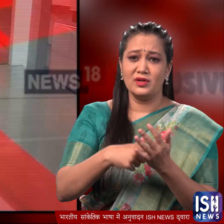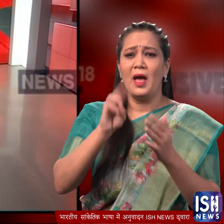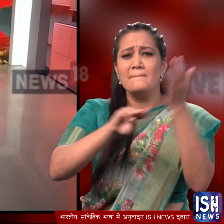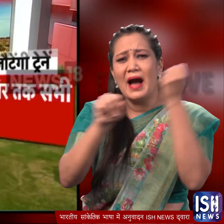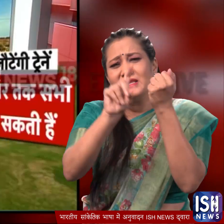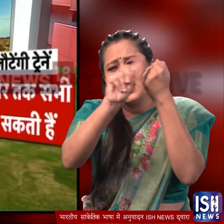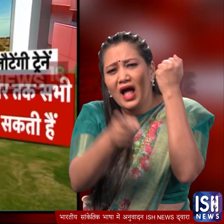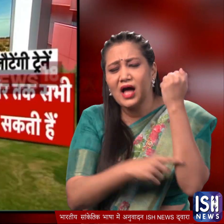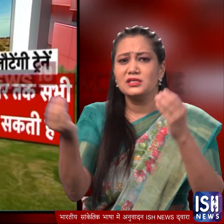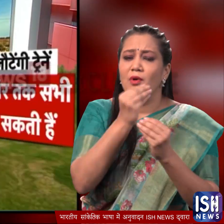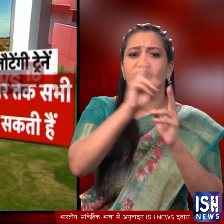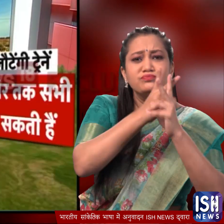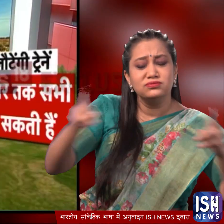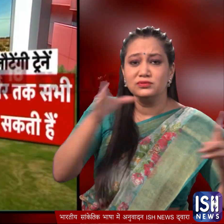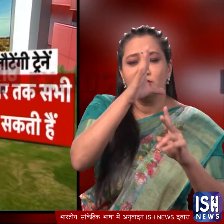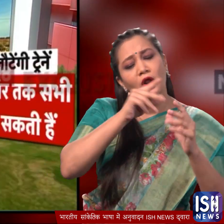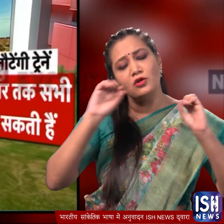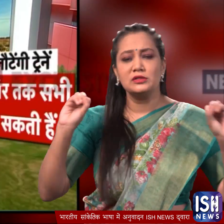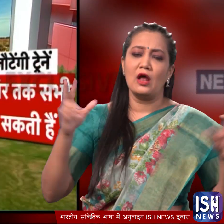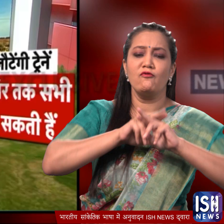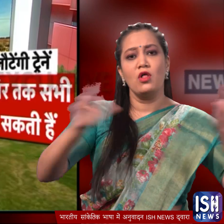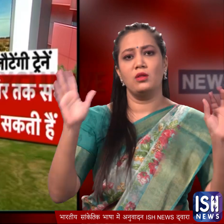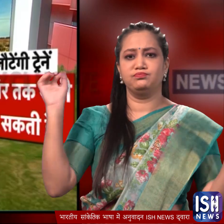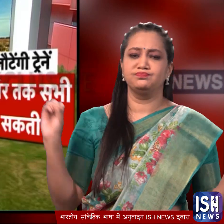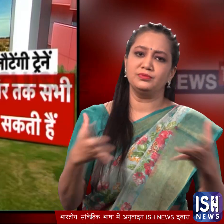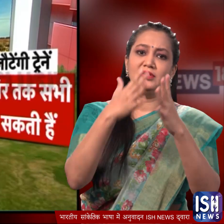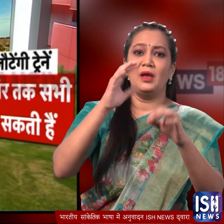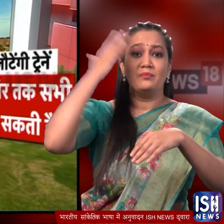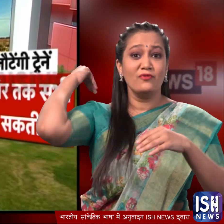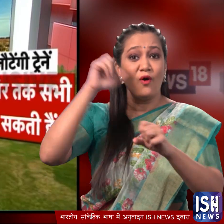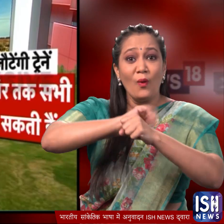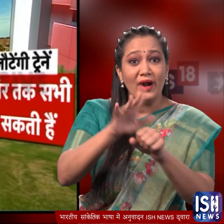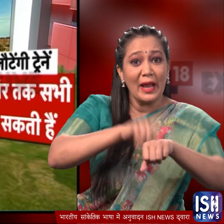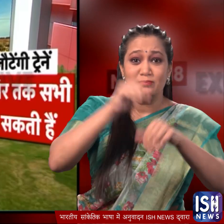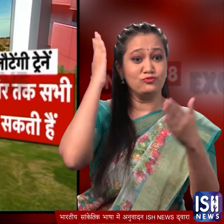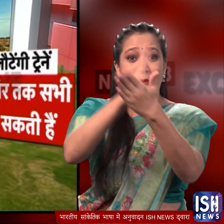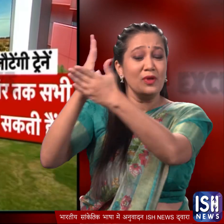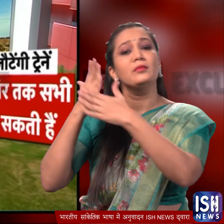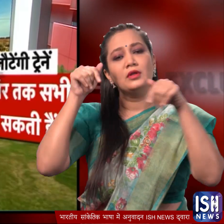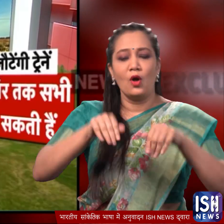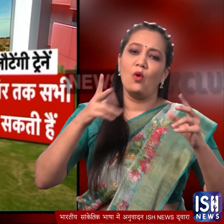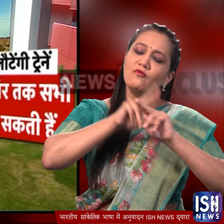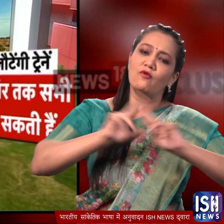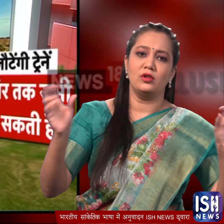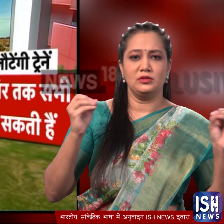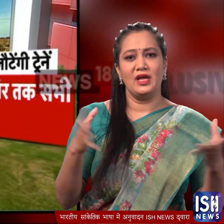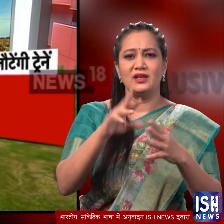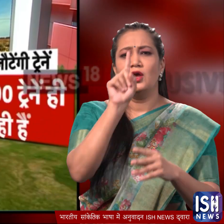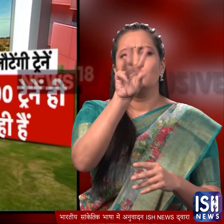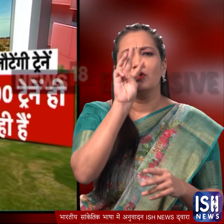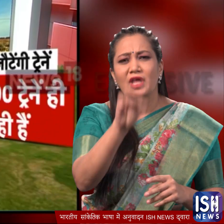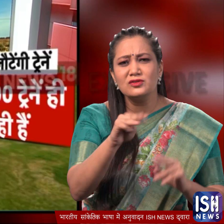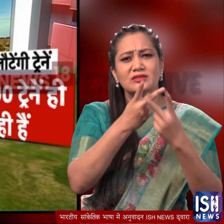है कि मार्च के आखिर तक रेलवे उन सभी ट्रेनों को पटरी पर उतार सकती है जो कोरोना की वजह से नहीं चल रही थी। देश भर में